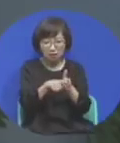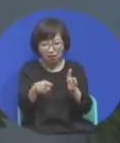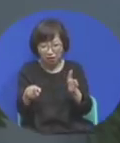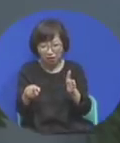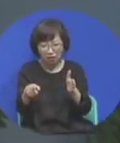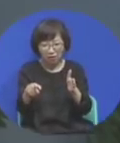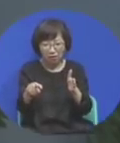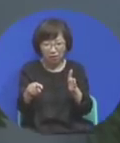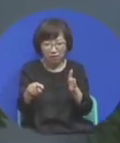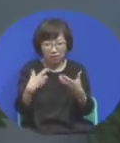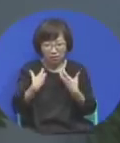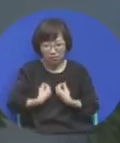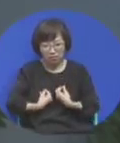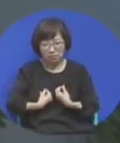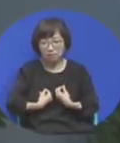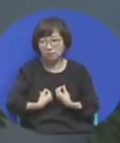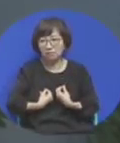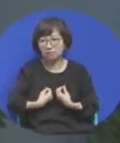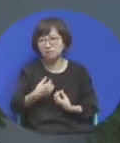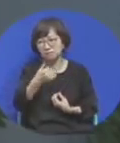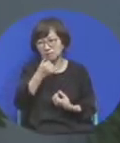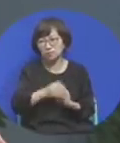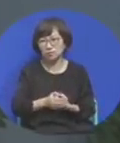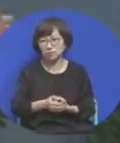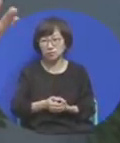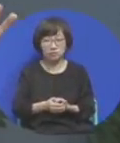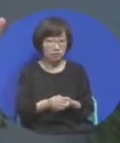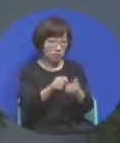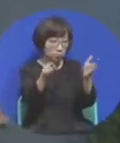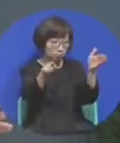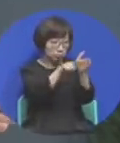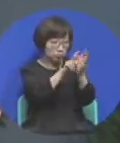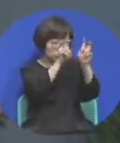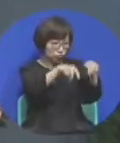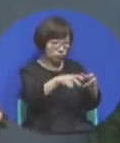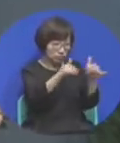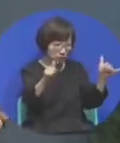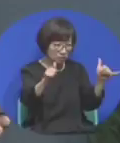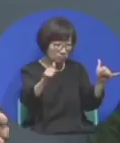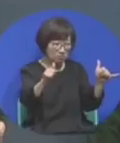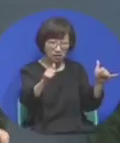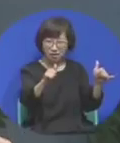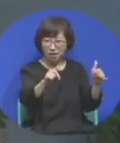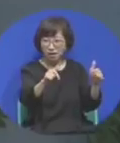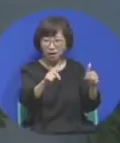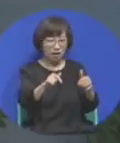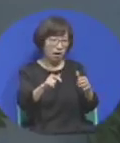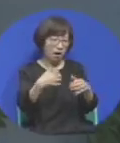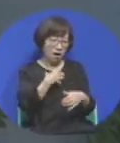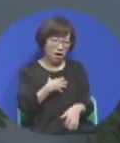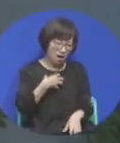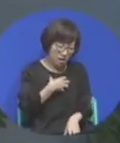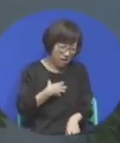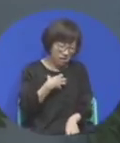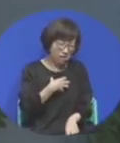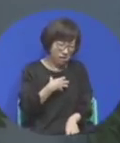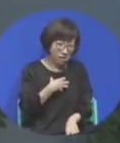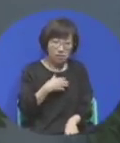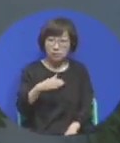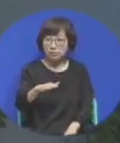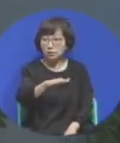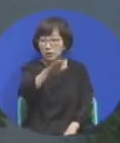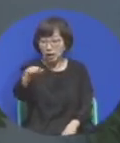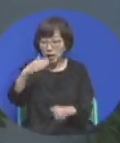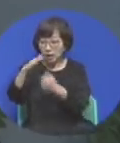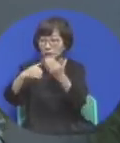for us, and yet we're always shaking. 불신자들이 흔들리고 있는데 우리 신자까지 흔들리면 말이 됩니까? What will happen if unbelievers are shaking, but believers are shaking all